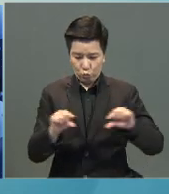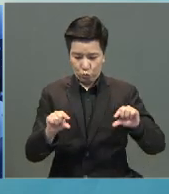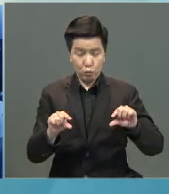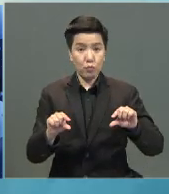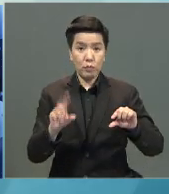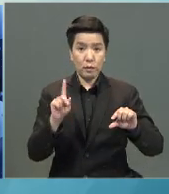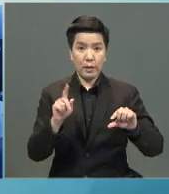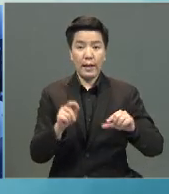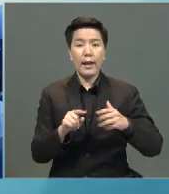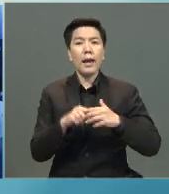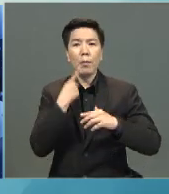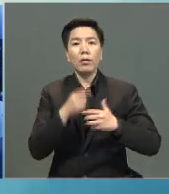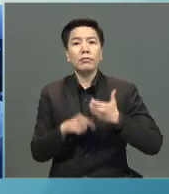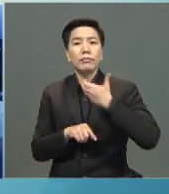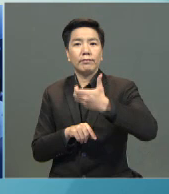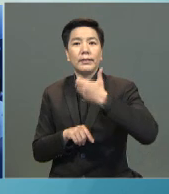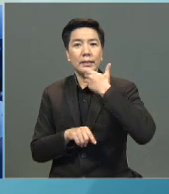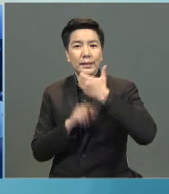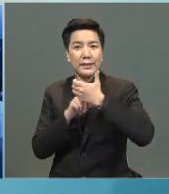อยู่ตรงกับเบอร์ที่เราใส่เข้าไปปุ๊บกระบวนการลงทะเบียนสำเร็จนะครับก็จะเข้าหน้าจอถัดไปคราวนี้นะครับเพราะท่านกดที่ไอคอนของตัวไทยชนะซึ่งเป็นรูปมือนะครับไทยชนะขึ้นมาเนี่ยท่านจะเข้าสู่หน้าจอนี้ตลอดนะครับหน้าจอทางซ้ายนะครับจะมีเมนูสำคัญนะครับก็คือเมนูด้านด้านมุมล่างที่เป็นสีเขียวนี่นะครับสีเขียวเขียนว่าscan